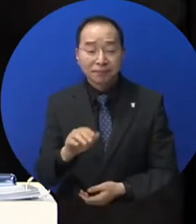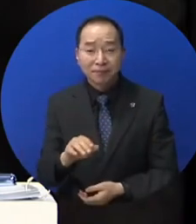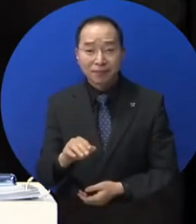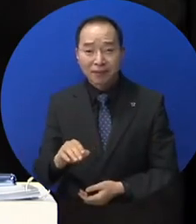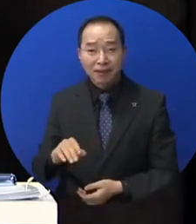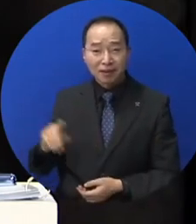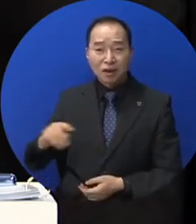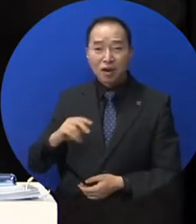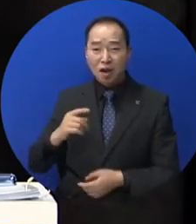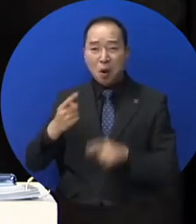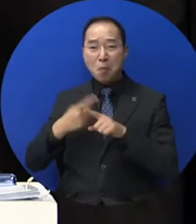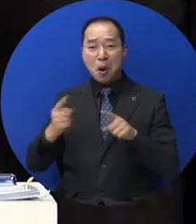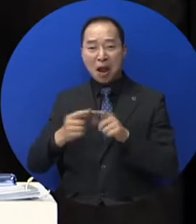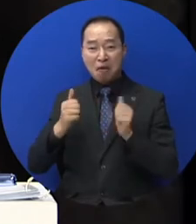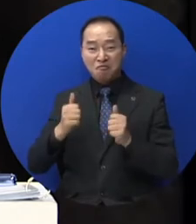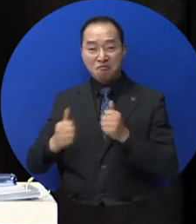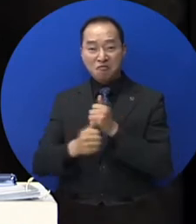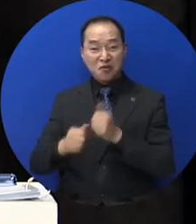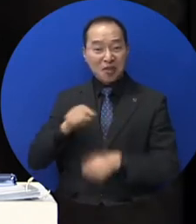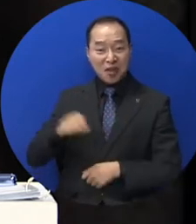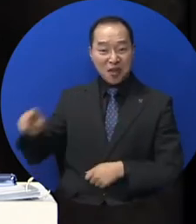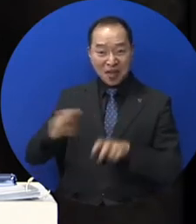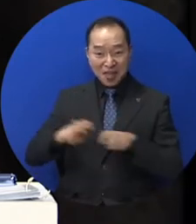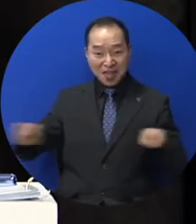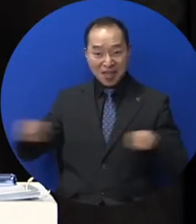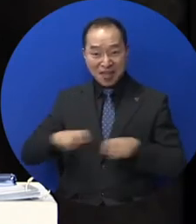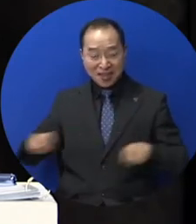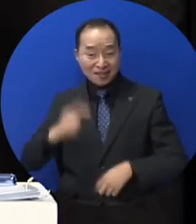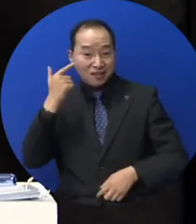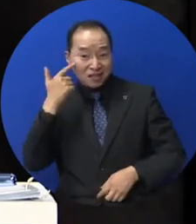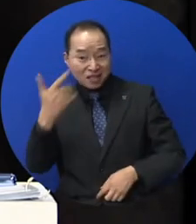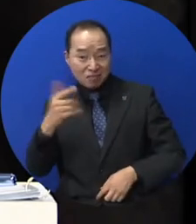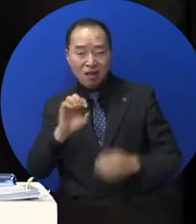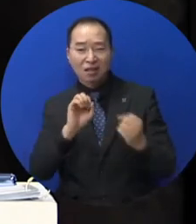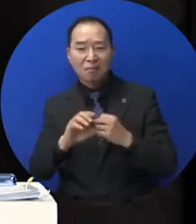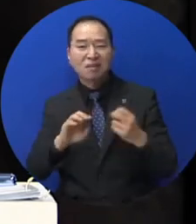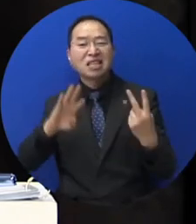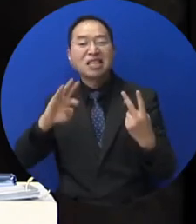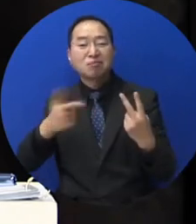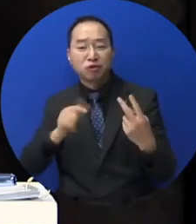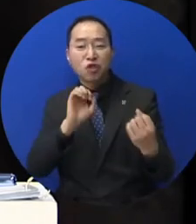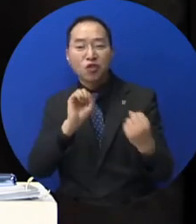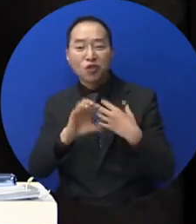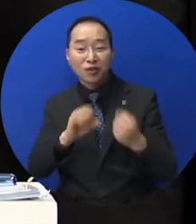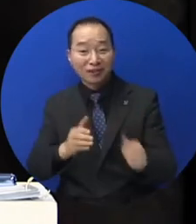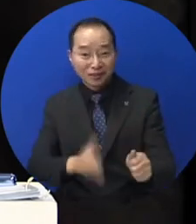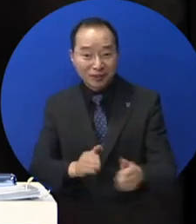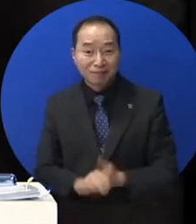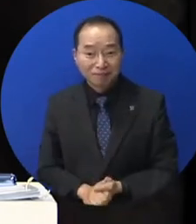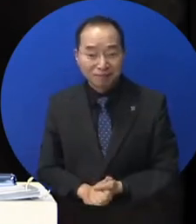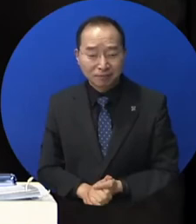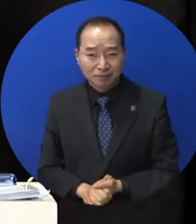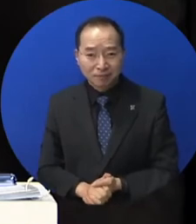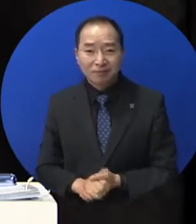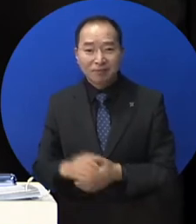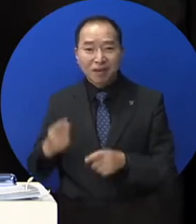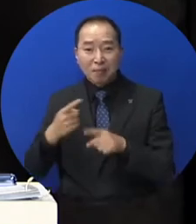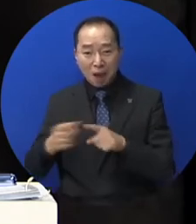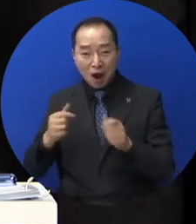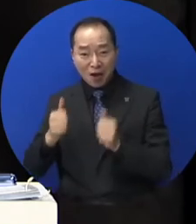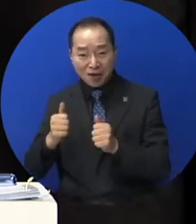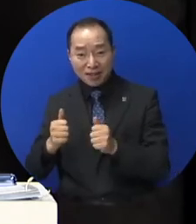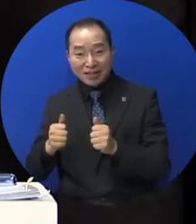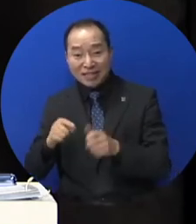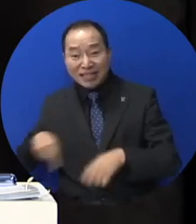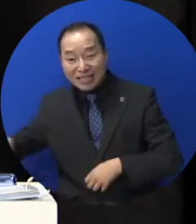또 공청관리위원회 질문에 2분 이내로 답변해 주시기 바라겠습니다. 첫 번째 순서는 공천관리위원이